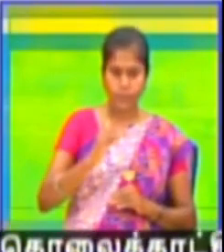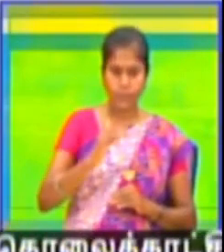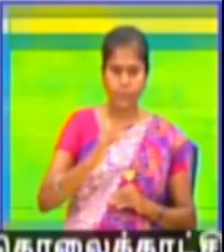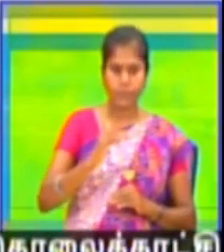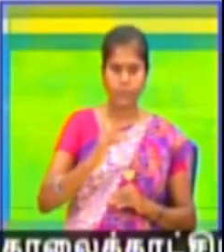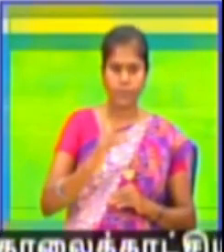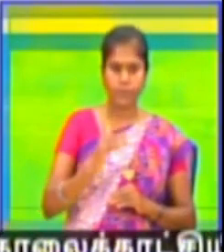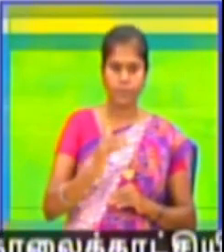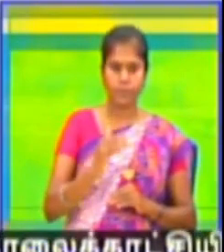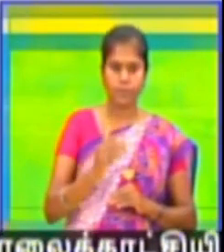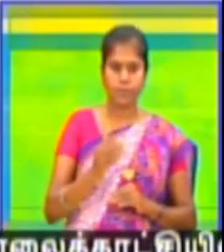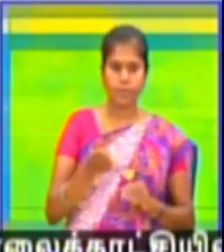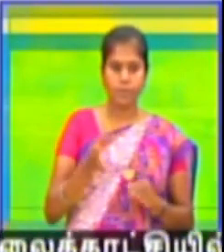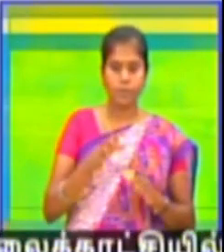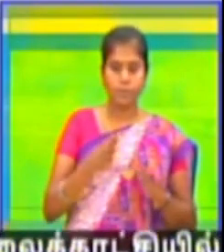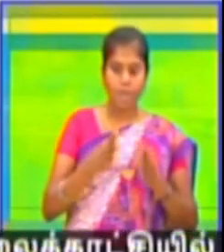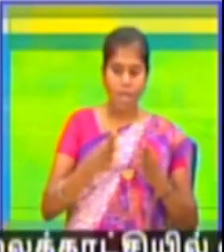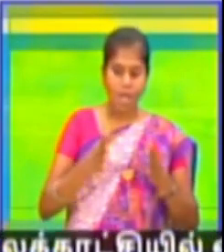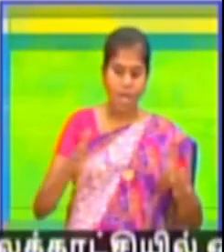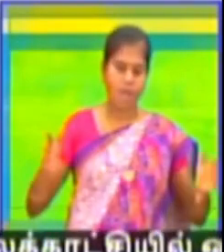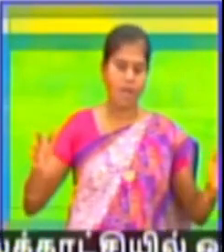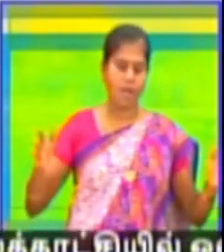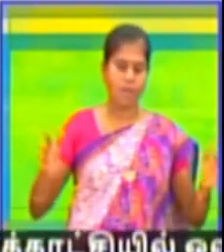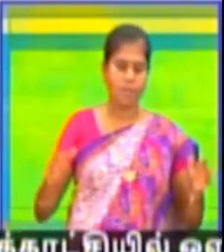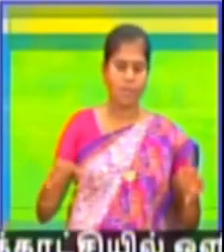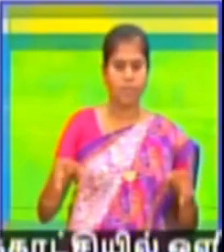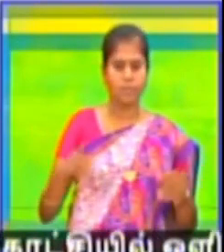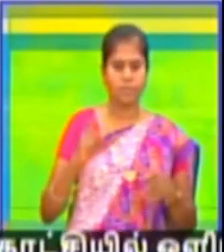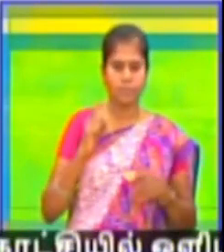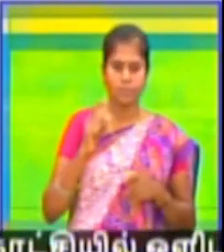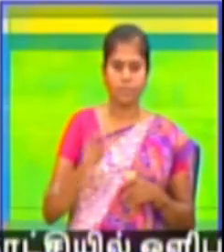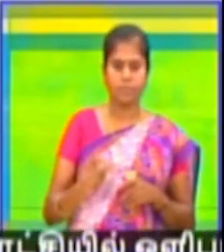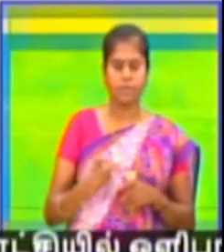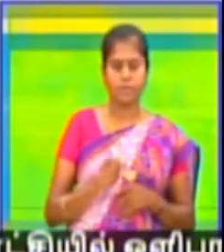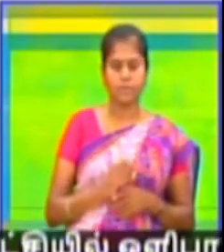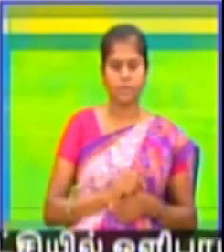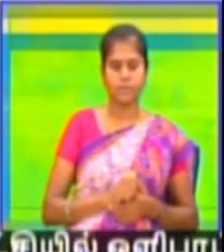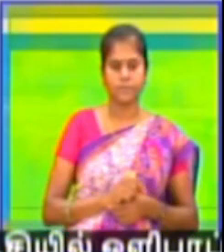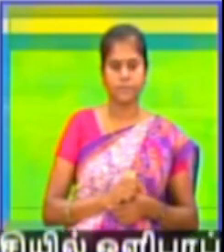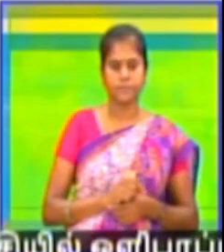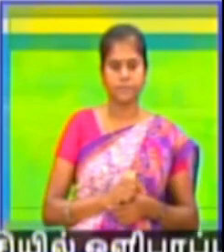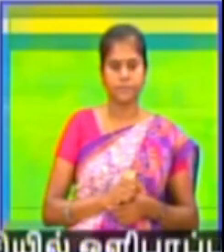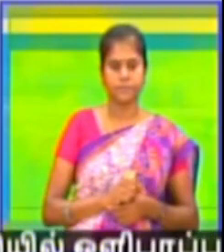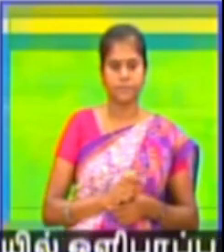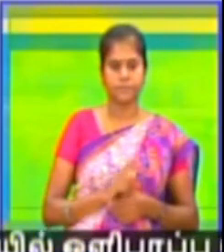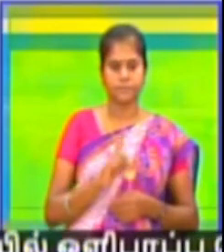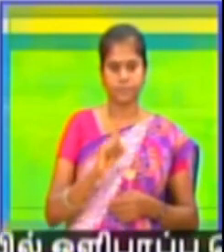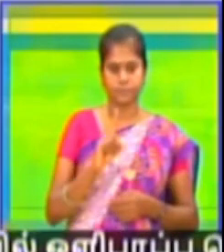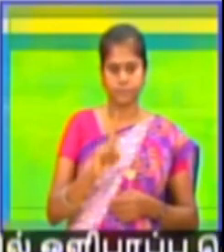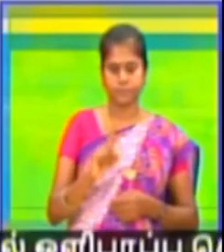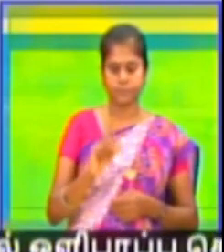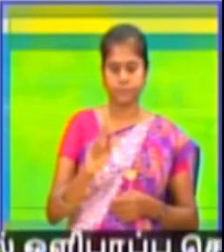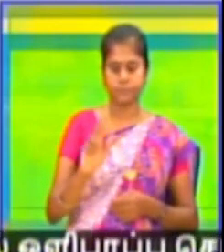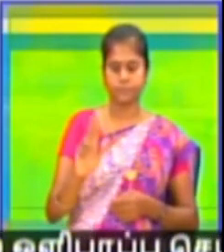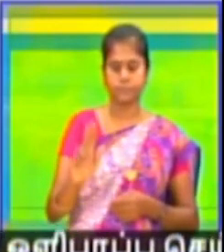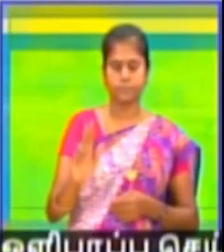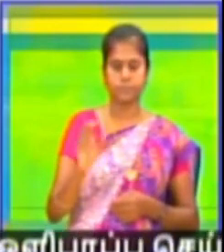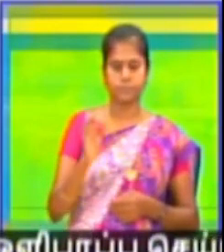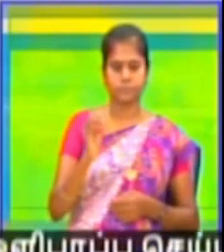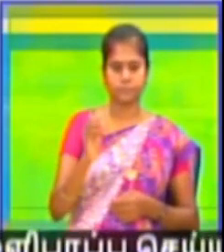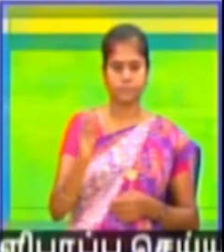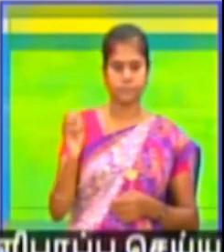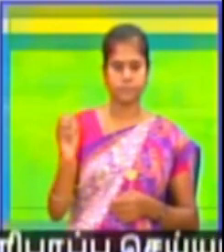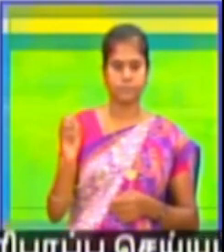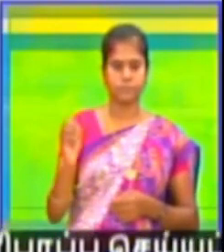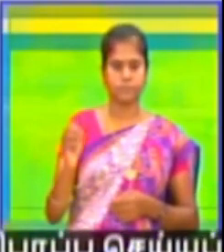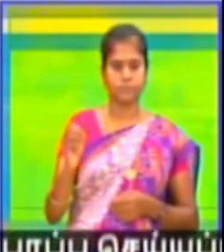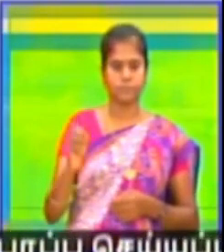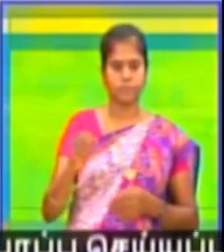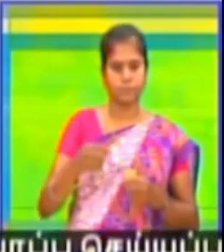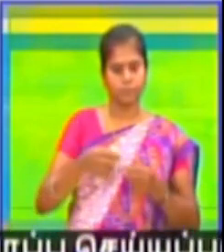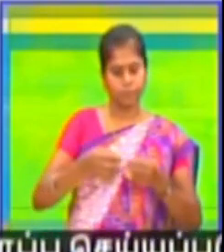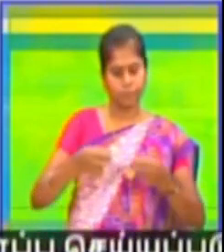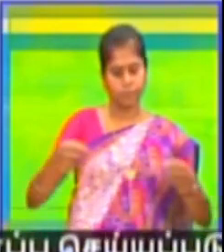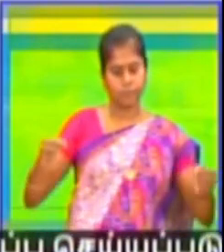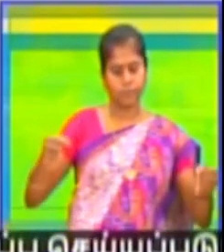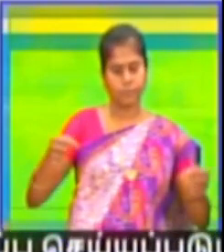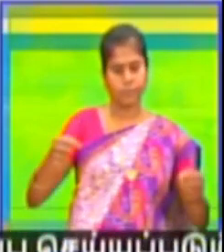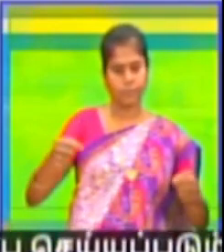நேரத்தில் அகன்றும் காணப்படுது. இங்கே 1800 மீட்டருக்கு மேல்